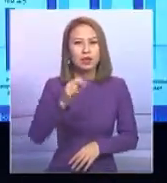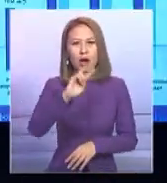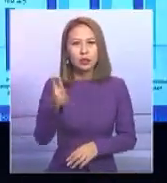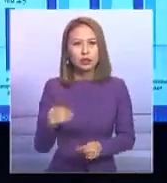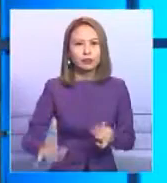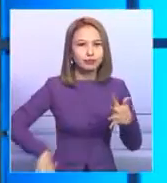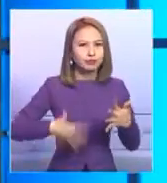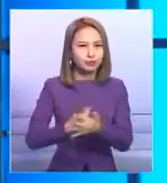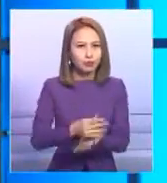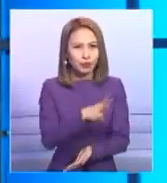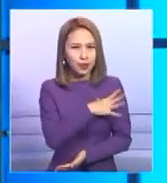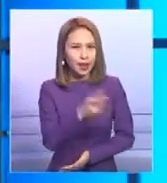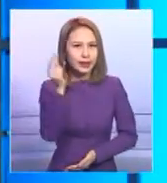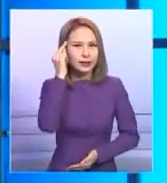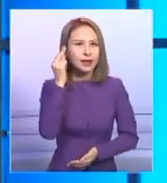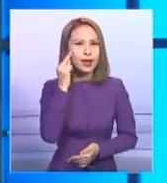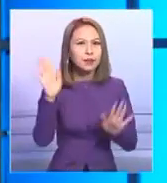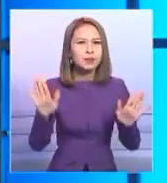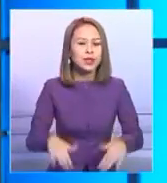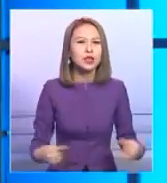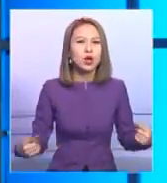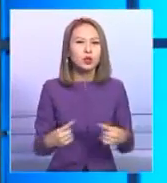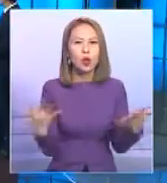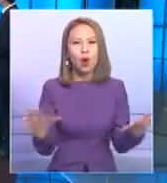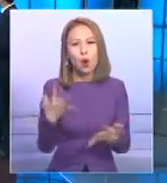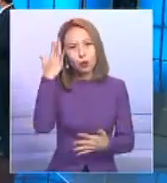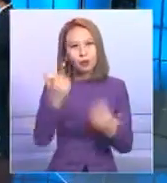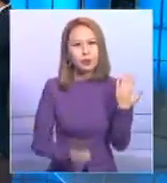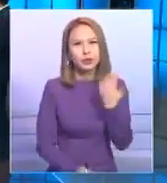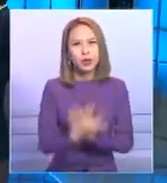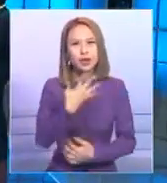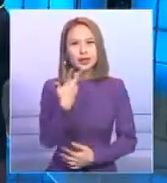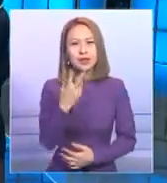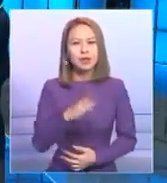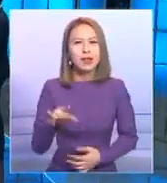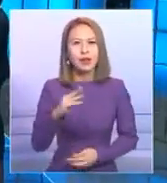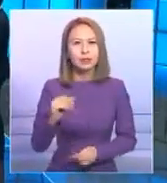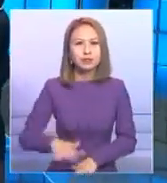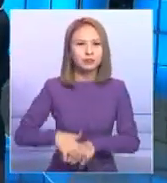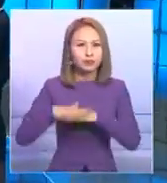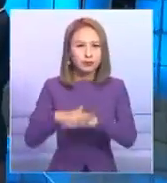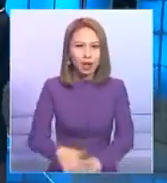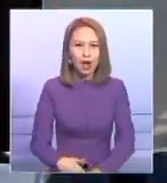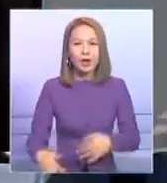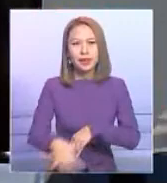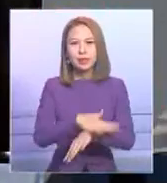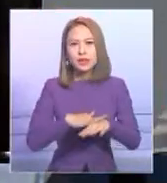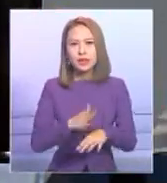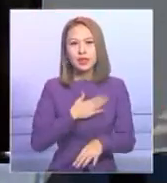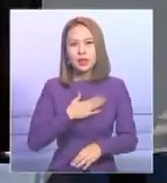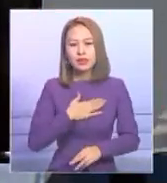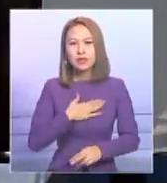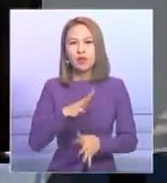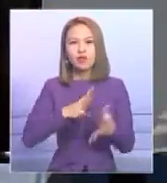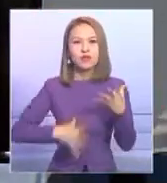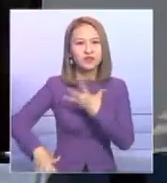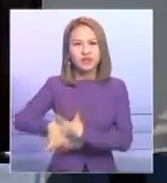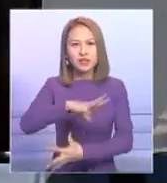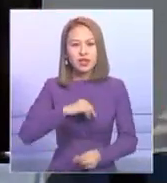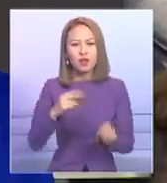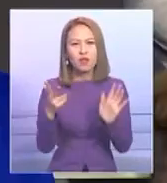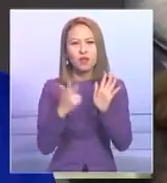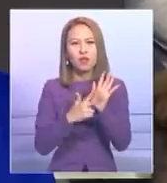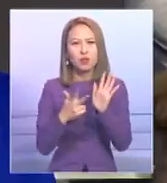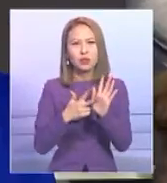құйған. Ал Қытайдың мұнай өңдеу саласындағы үлесі 3 миллиард долларға жуықтайды. Дегенмен аспан асты елі еліміздегі инвесторлар қатарында